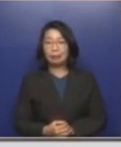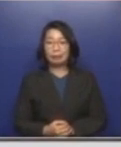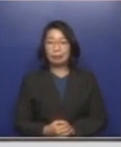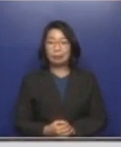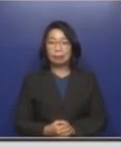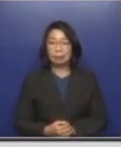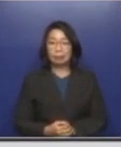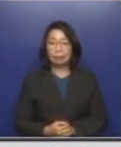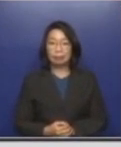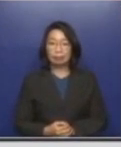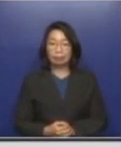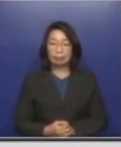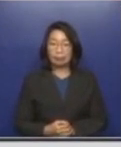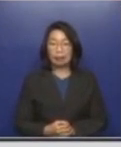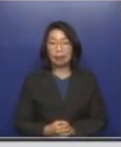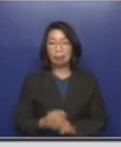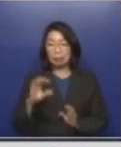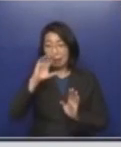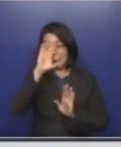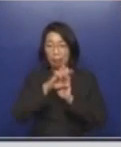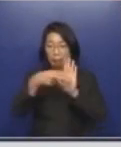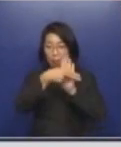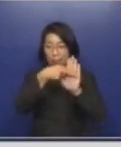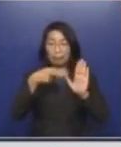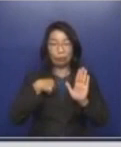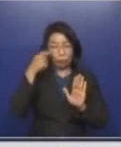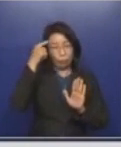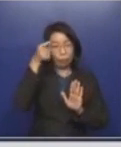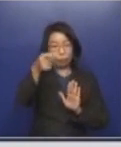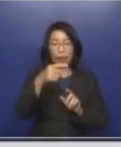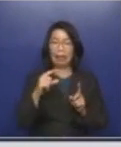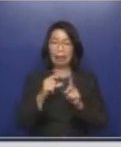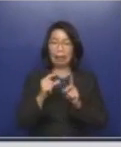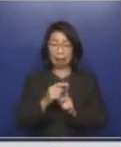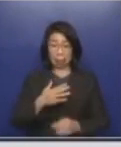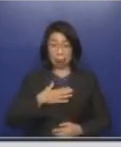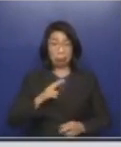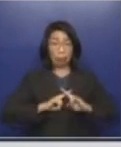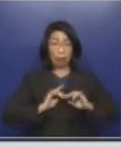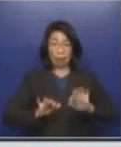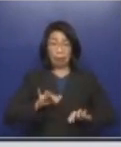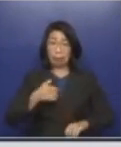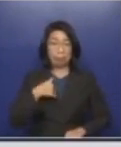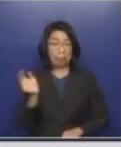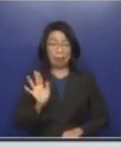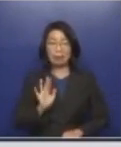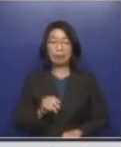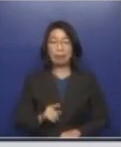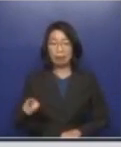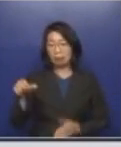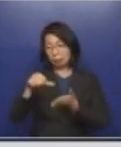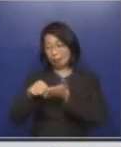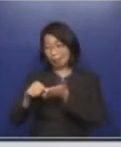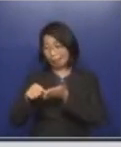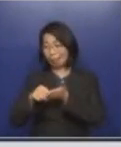ท่านประธานได้เซ็นเซอร์ผมไปไม่ว่านะครับแต่พี่น้องประชาชนรู้หมดนะครับอันนี้ไม่ใช่ผมนะครับอันนี้เนี่ยท่านบอกให้ตัดออกไปแ